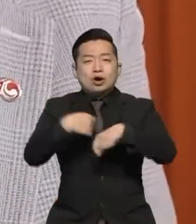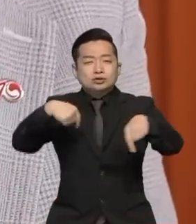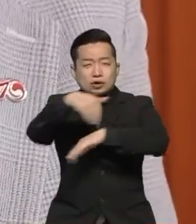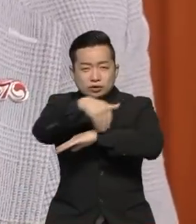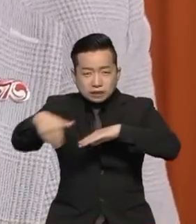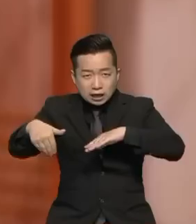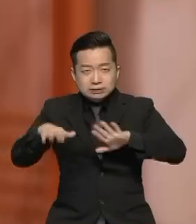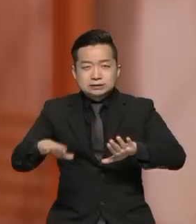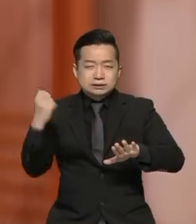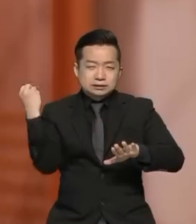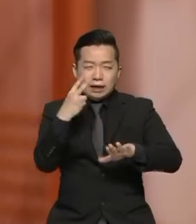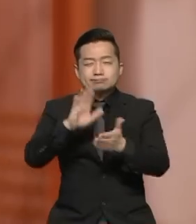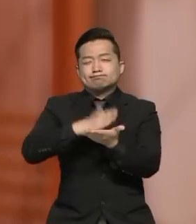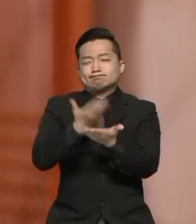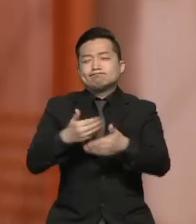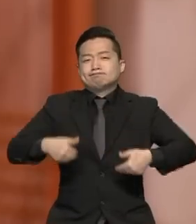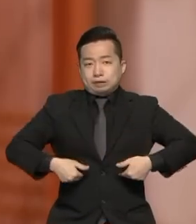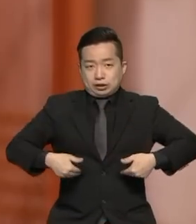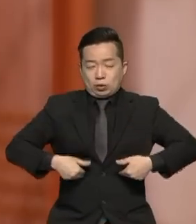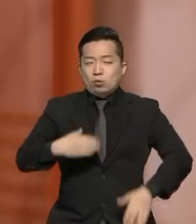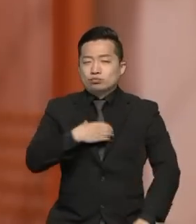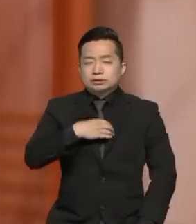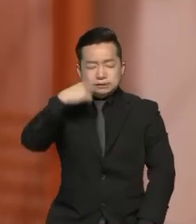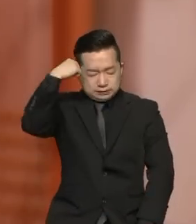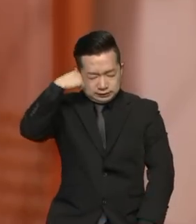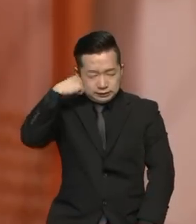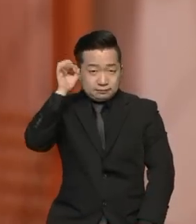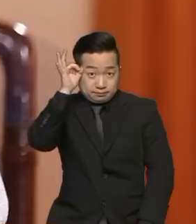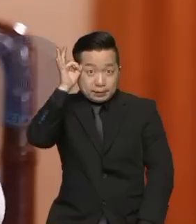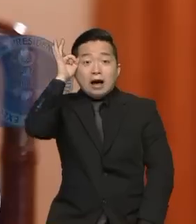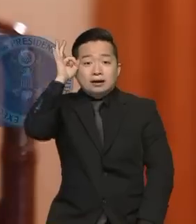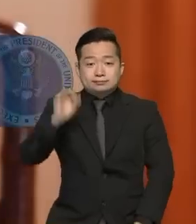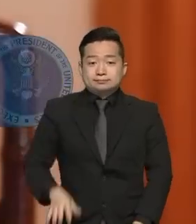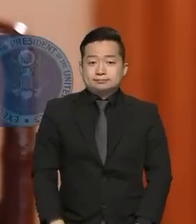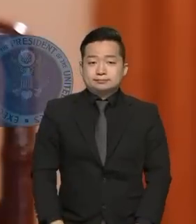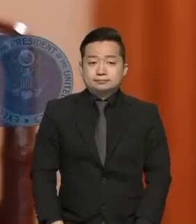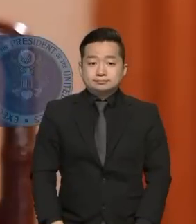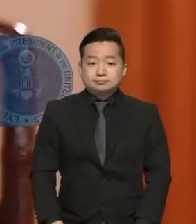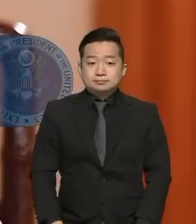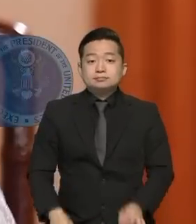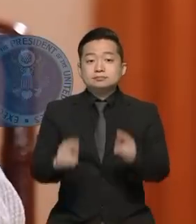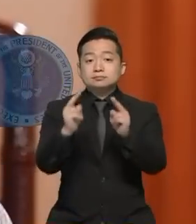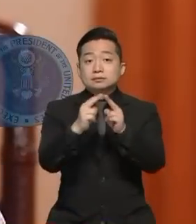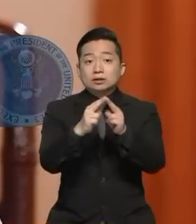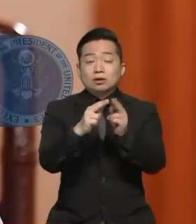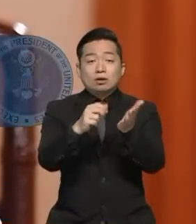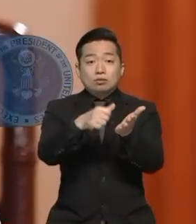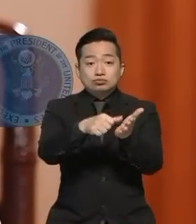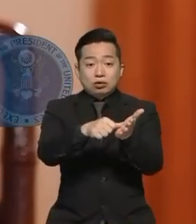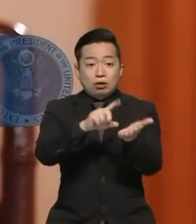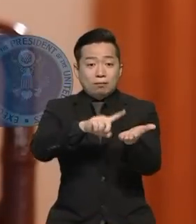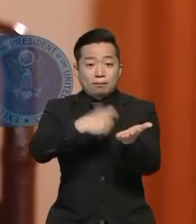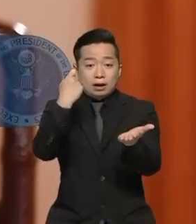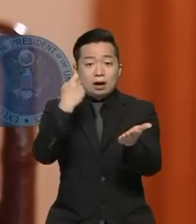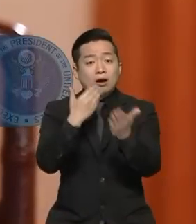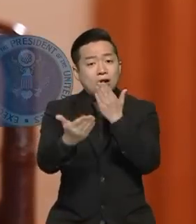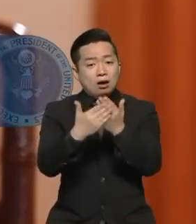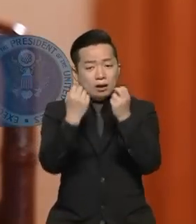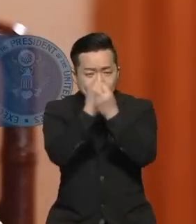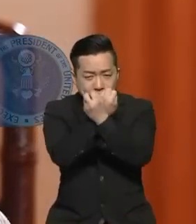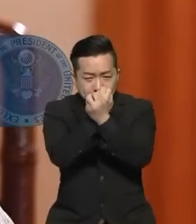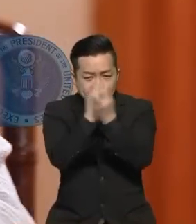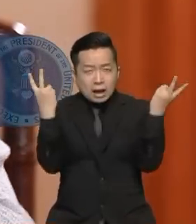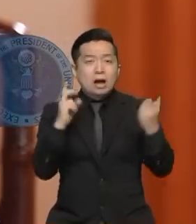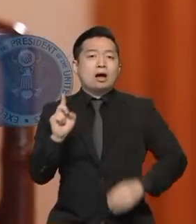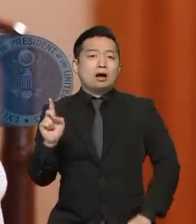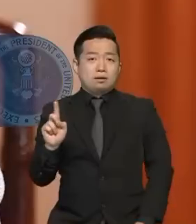전반을 재검토해야 한다는 위기감을 느꼈다고 했습니다. From the experience with the semiconductor chip shortage,